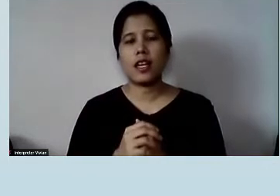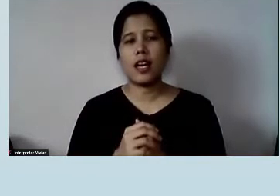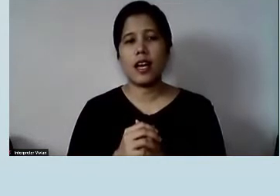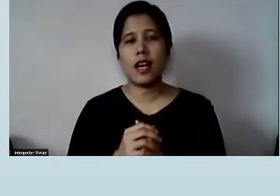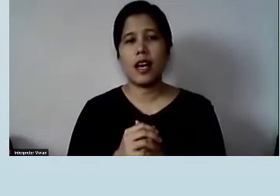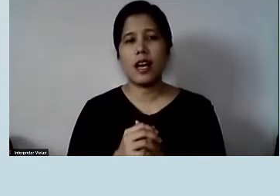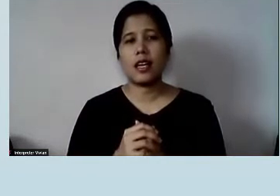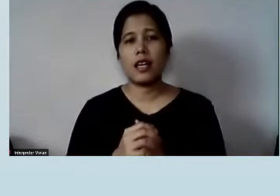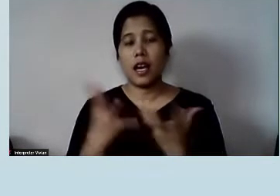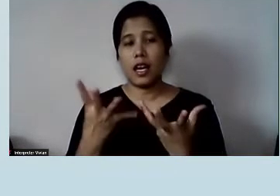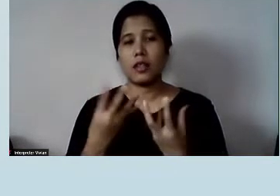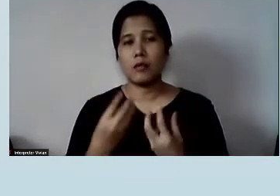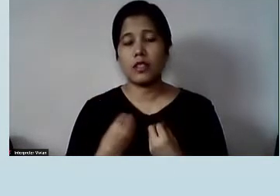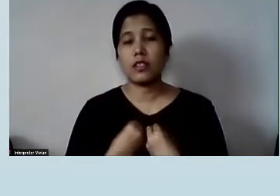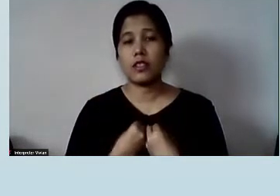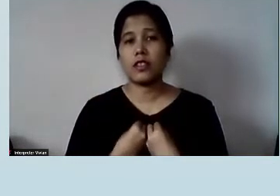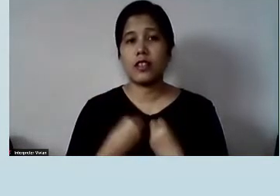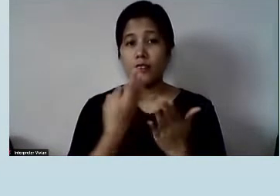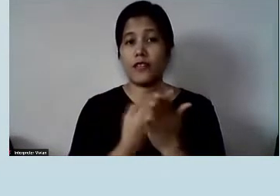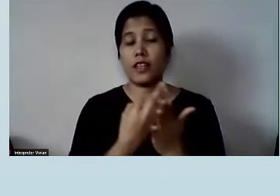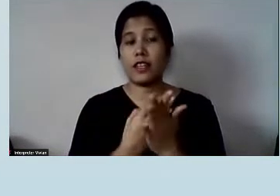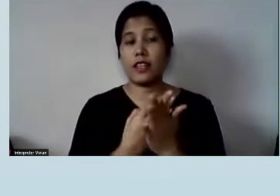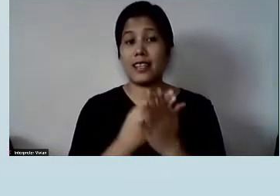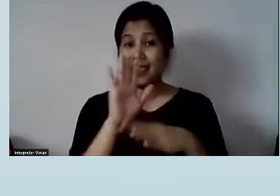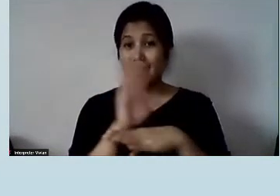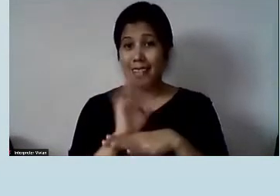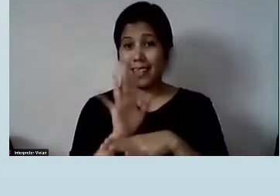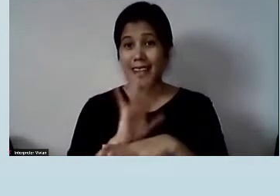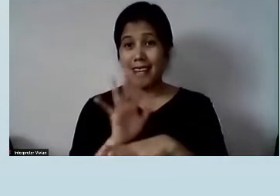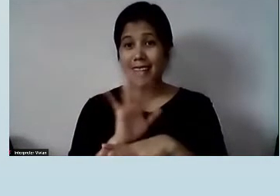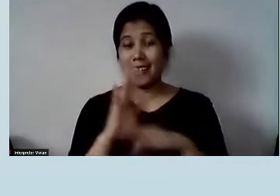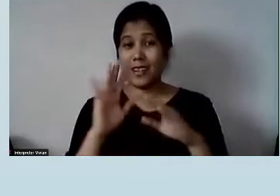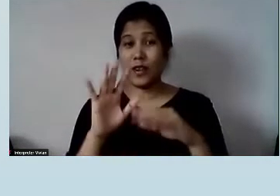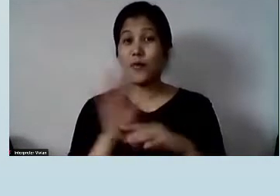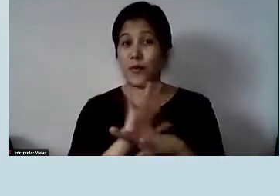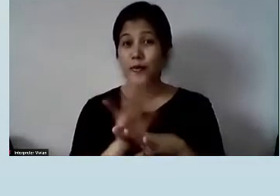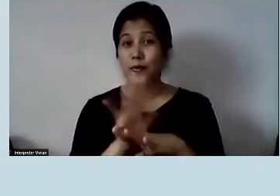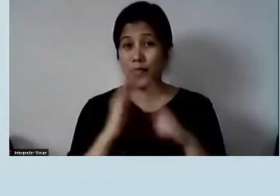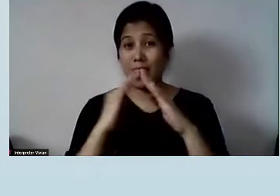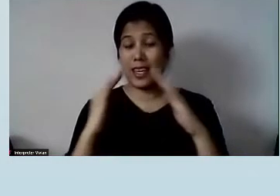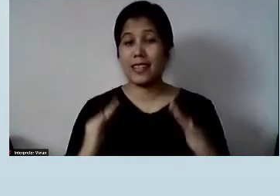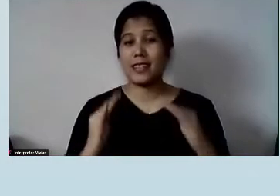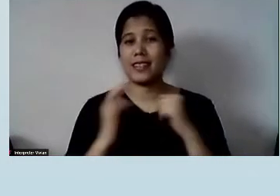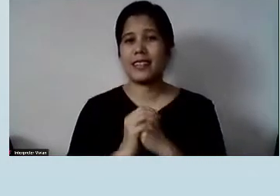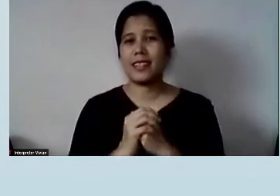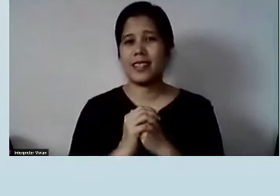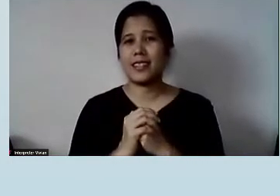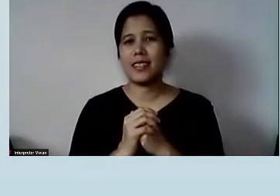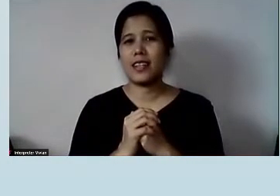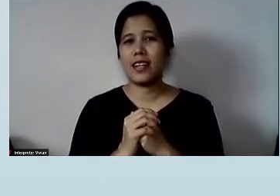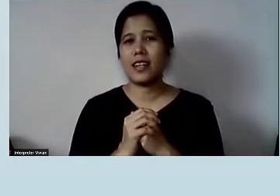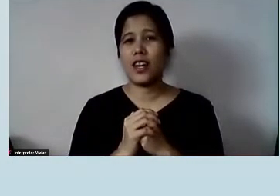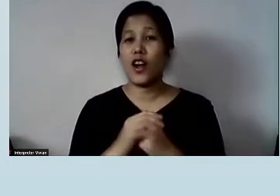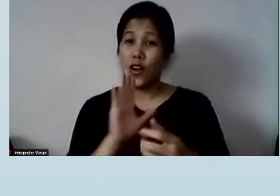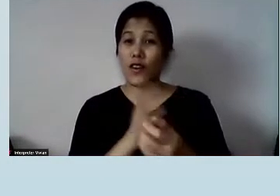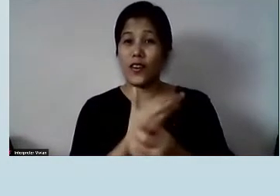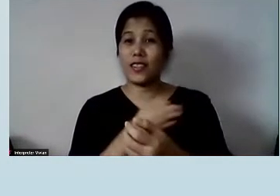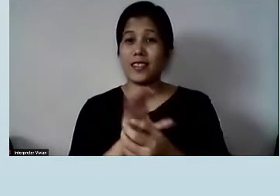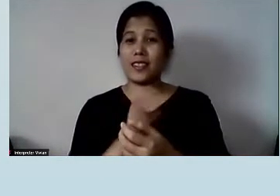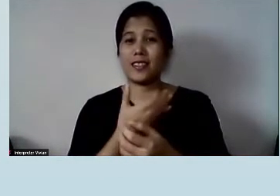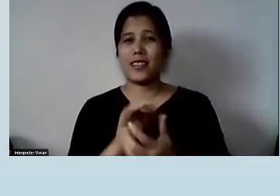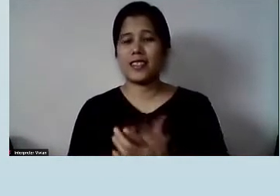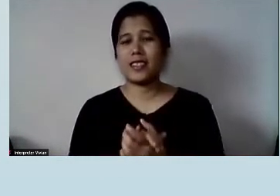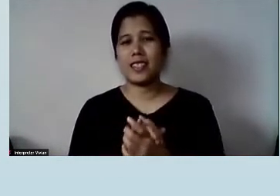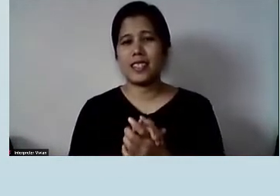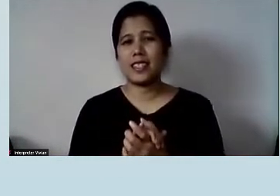mga theaters, sa mga cinema houses, mga concert halls, entitled po yan. No? Pero my